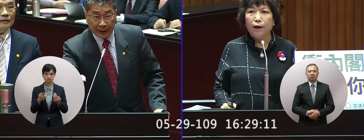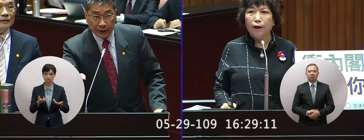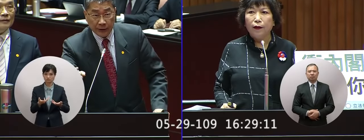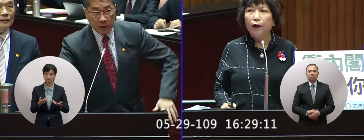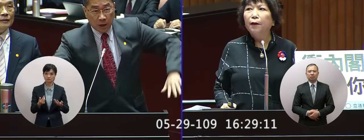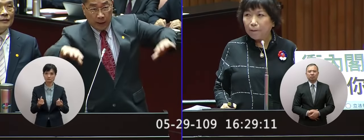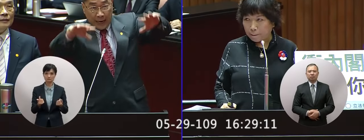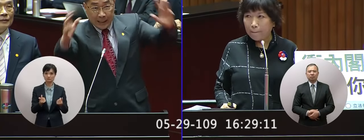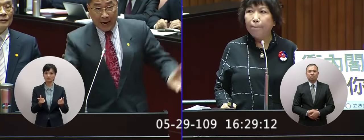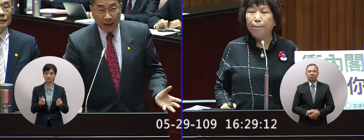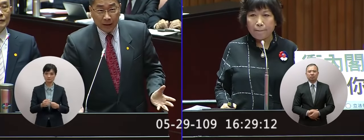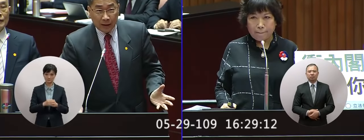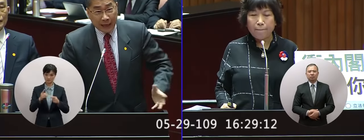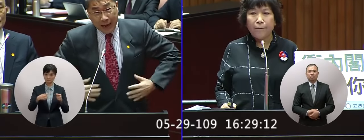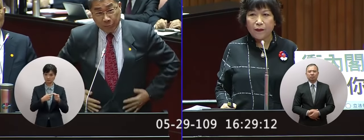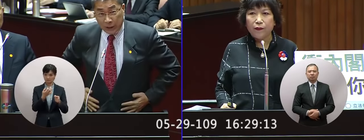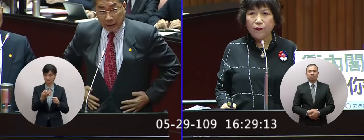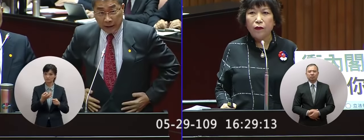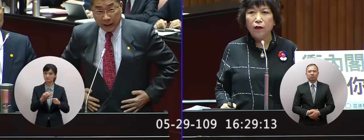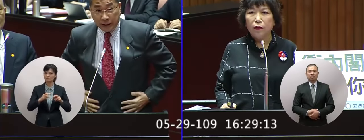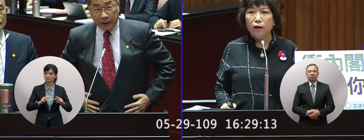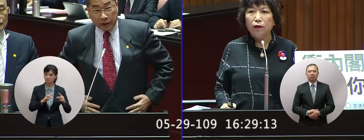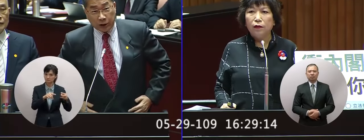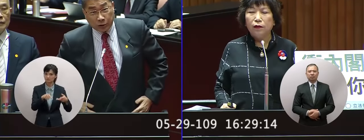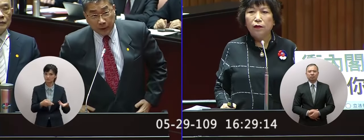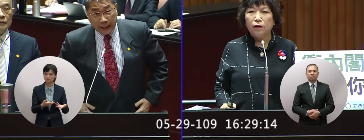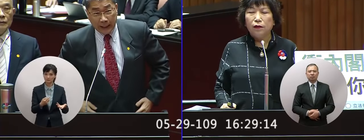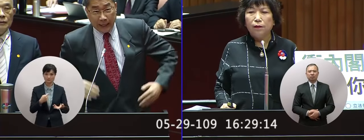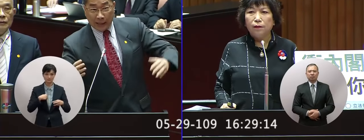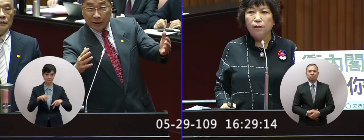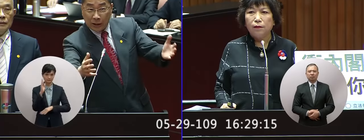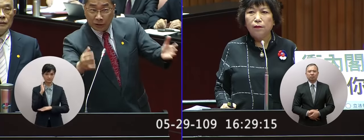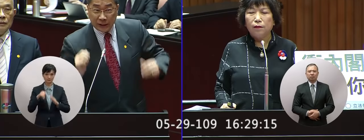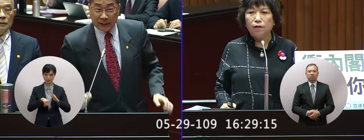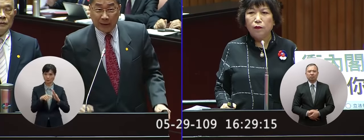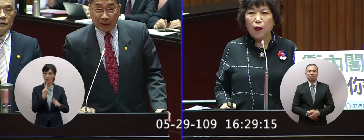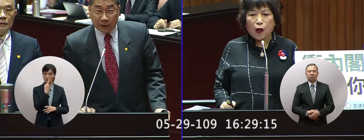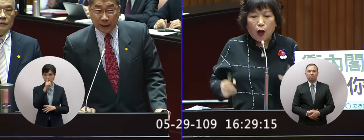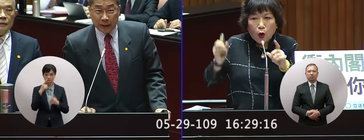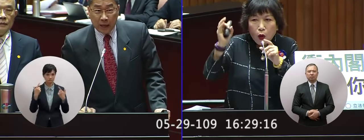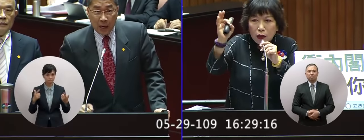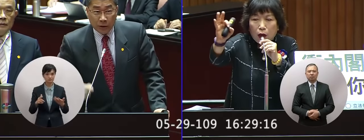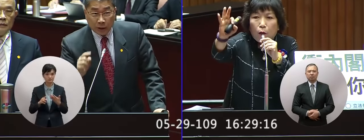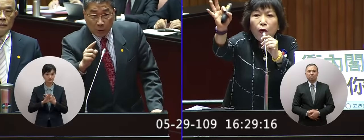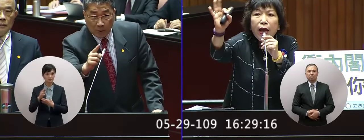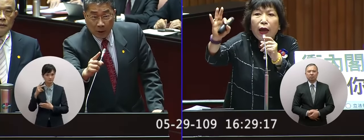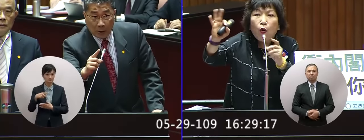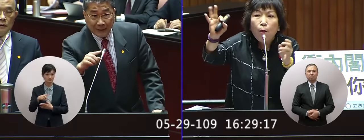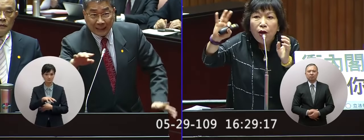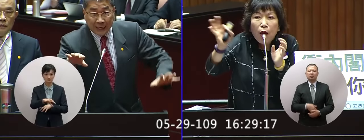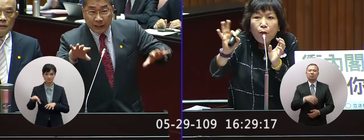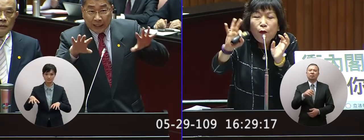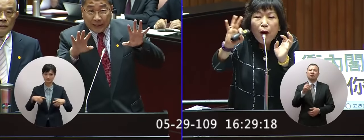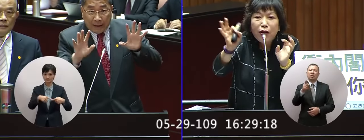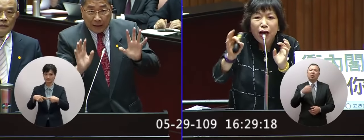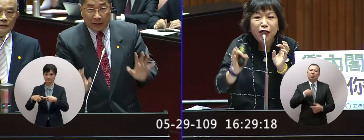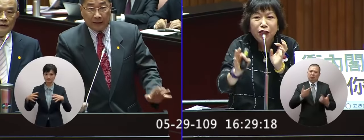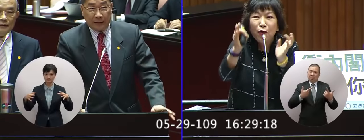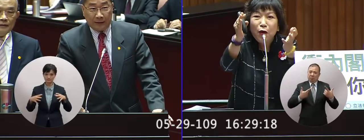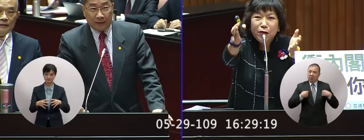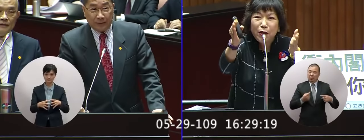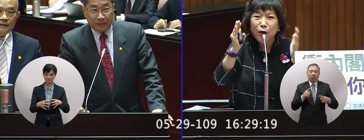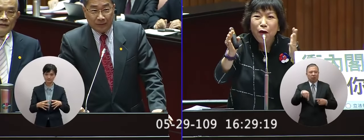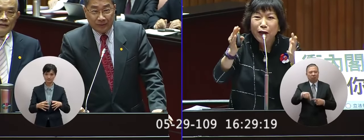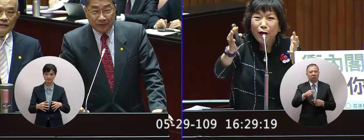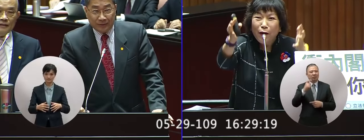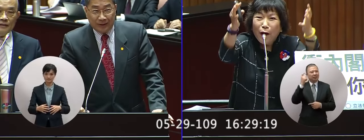科技院的事情，年改不是行政院就听说处理呢，还跟科技院来发落呢。 我不抱任何